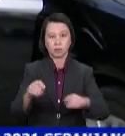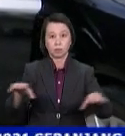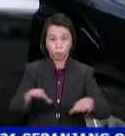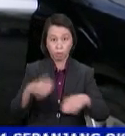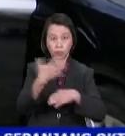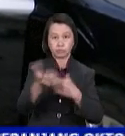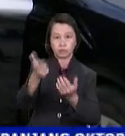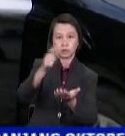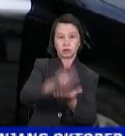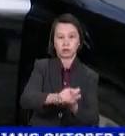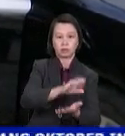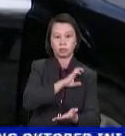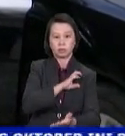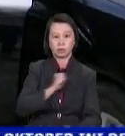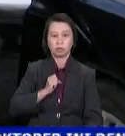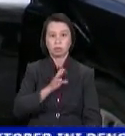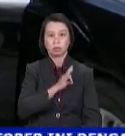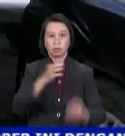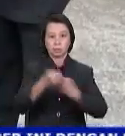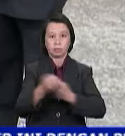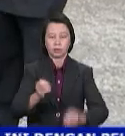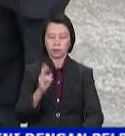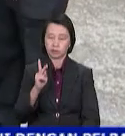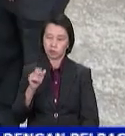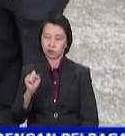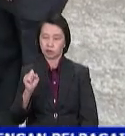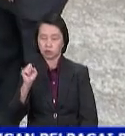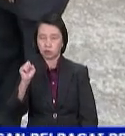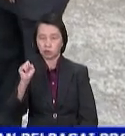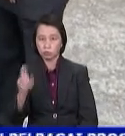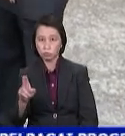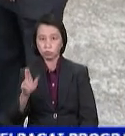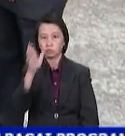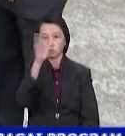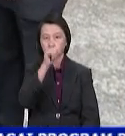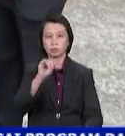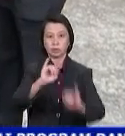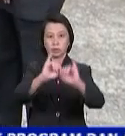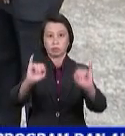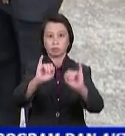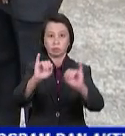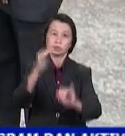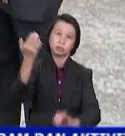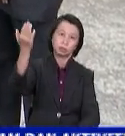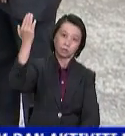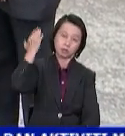susulan laporan polis dibuat kaki tangan pejabat setiausaha Kerajaan Negeri Melaka Isnin lalu.